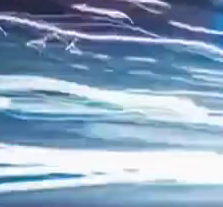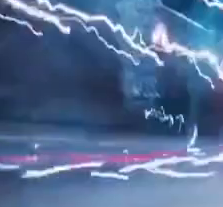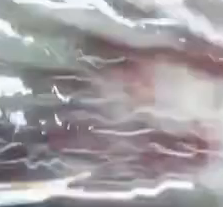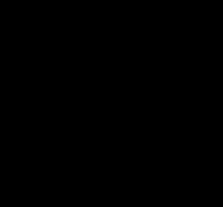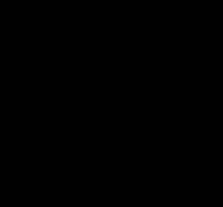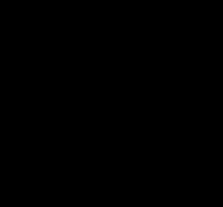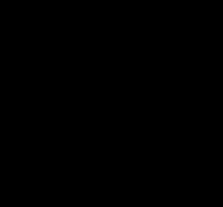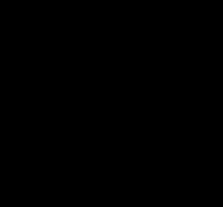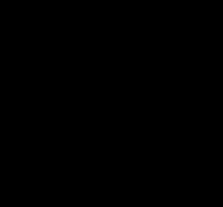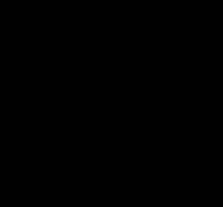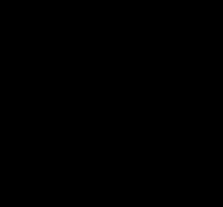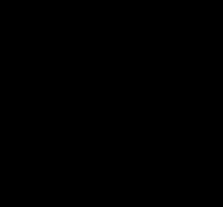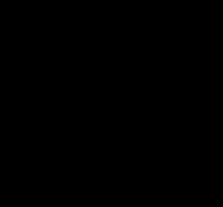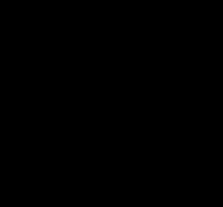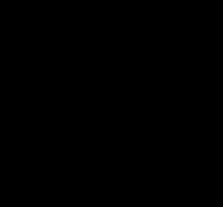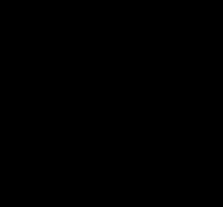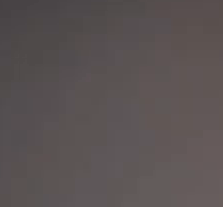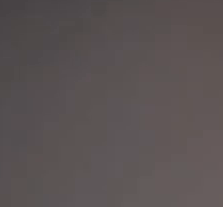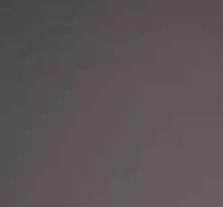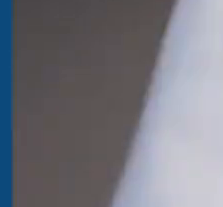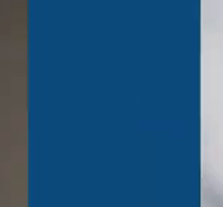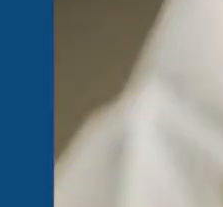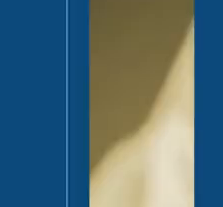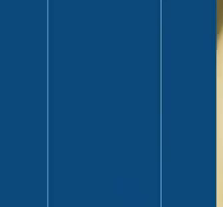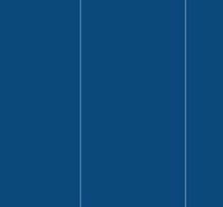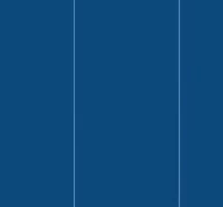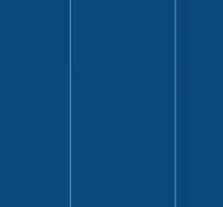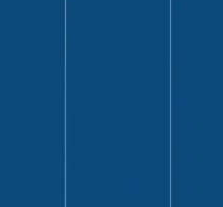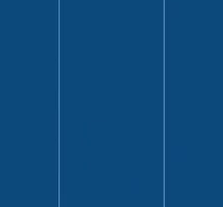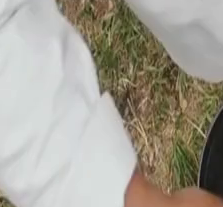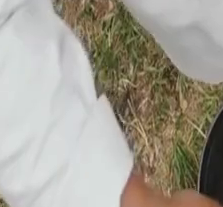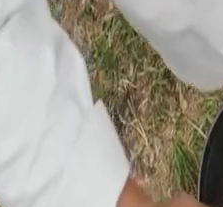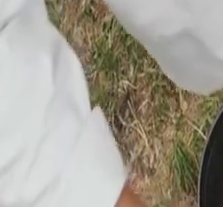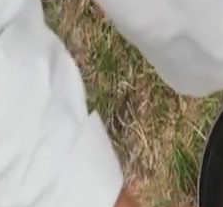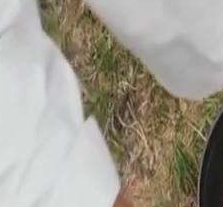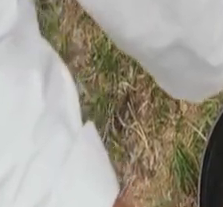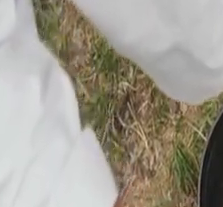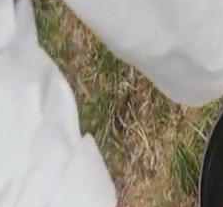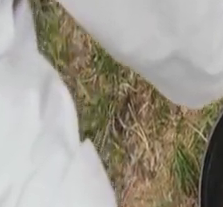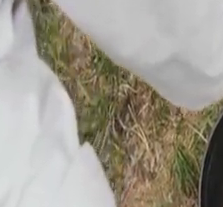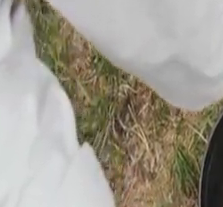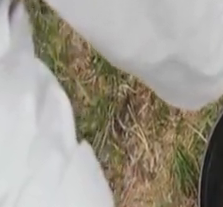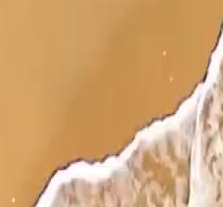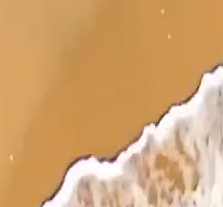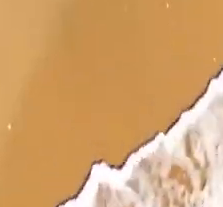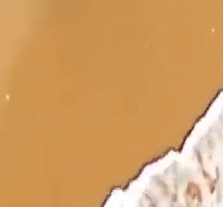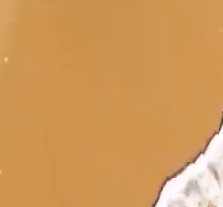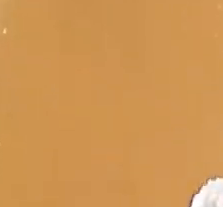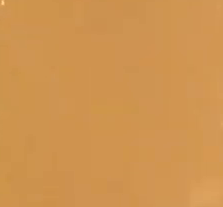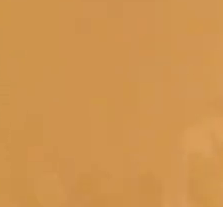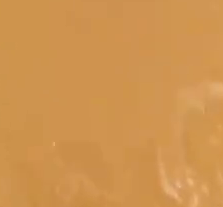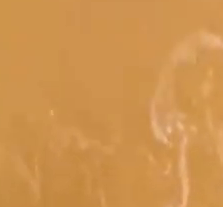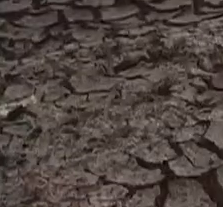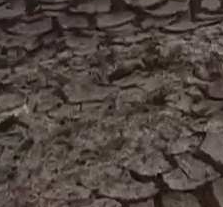نحن ليس لدينا الكثير من الوقت. لقد حان الوقت. فالعالم ليس لديه متسعا من الزمن لتغيير